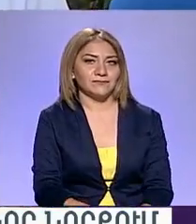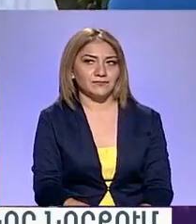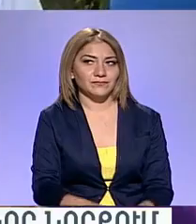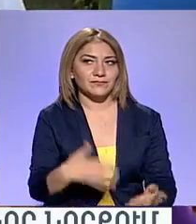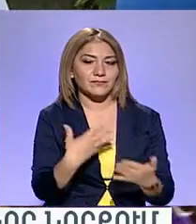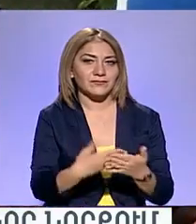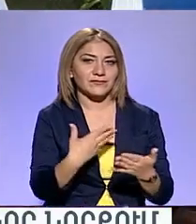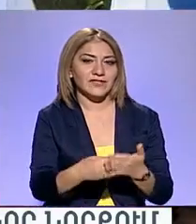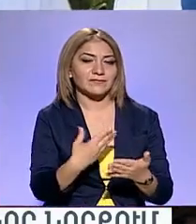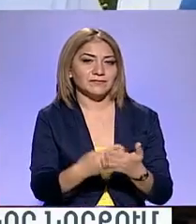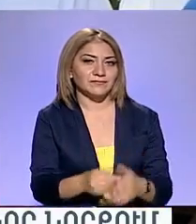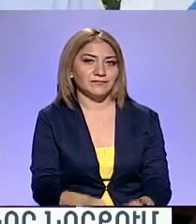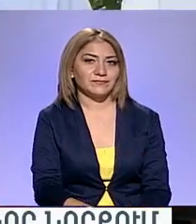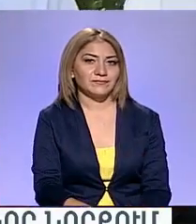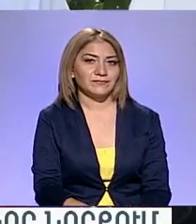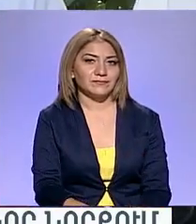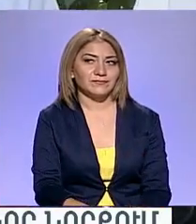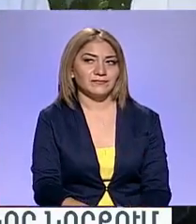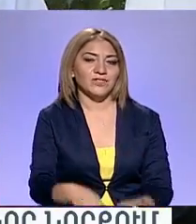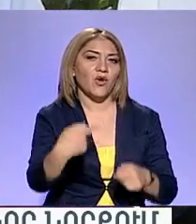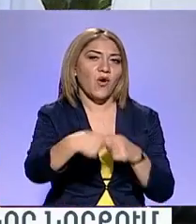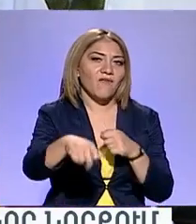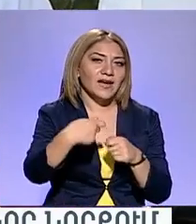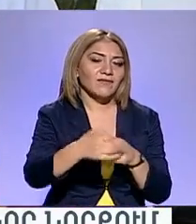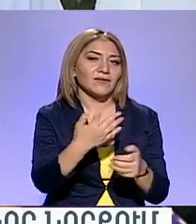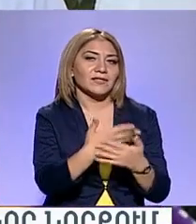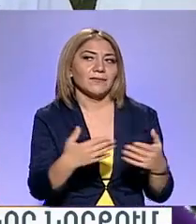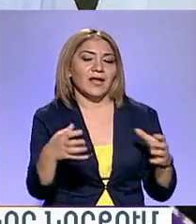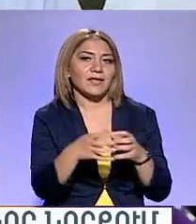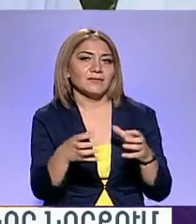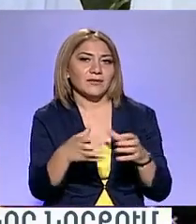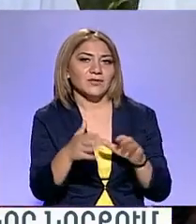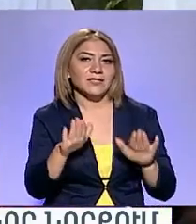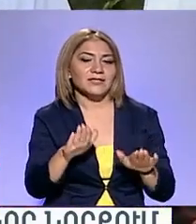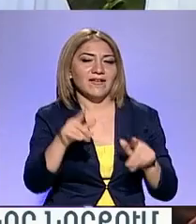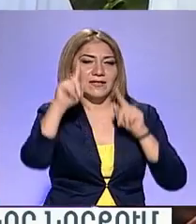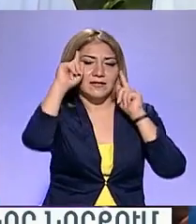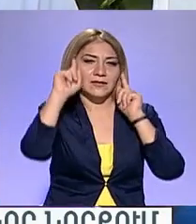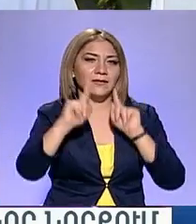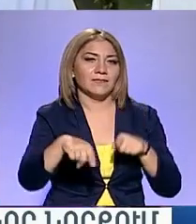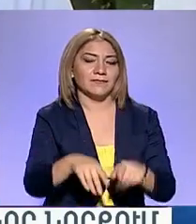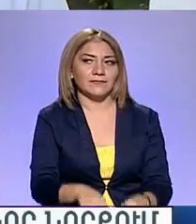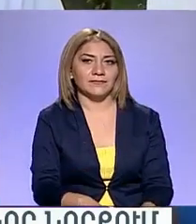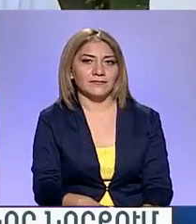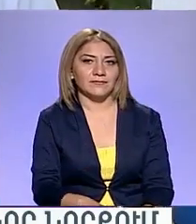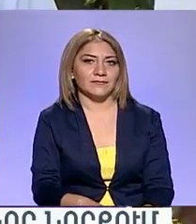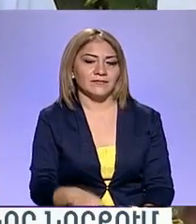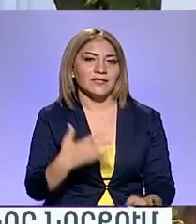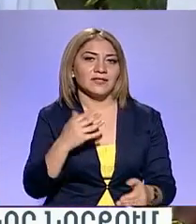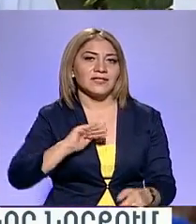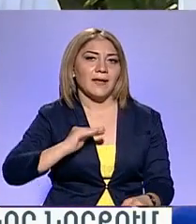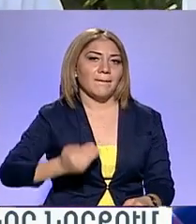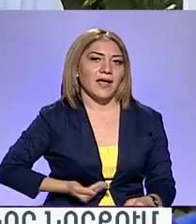դրամային միջոցներ, այլ դոնոր նաև կազմակերպություններից և նաև մասնավոր